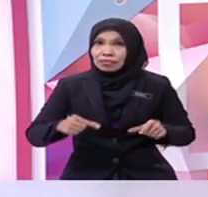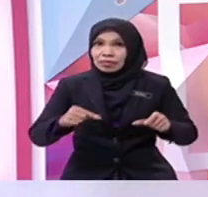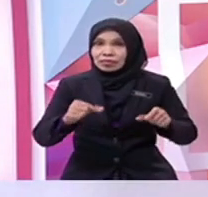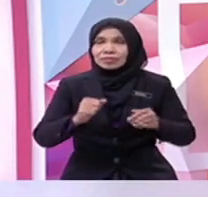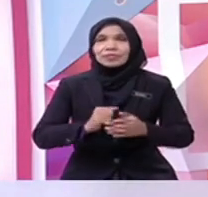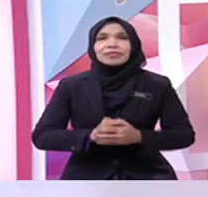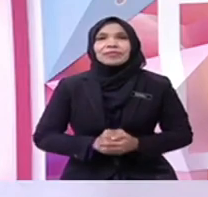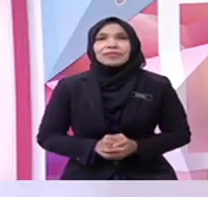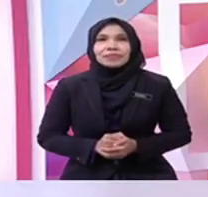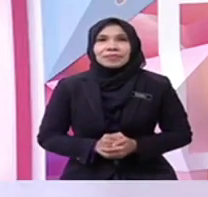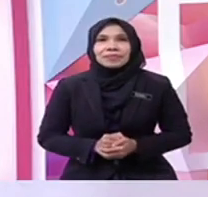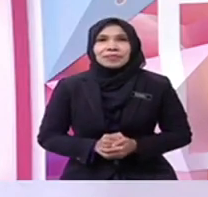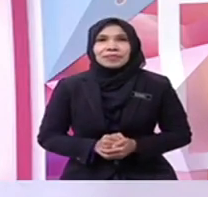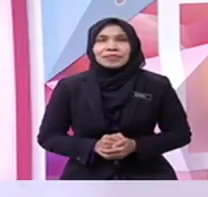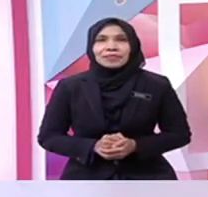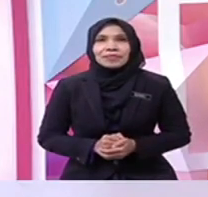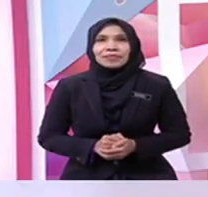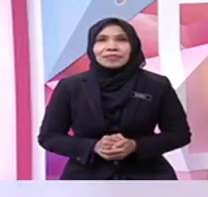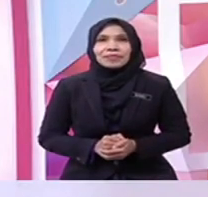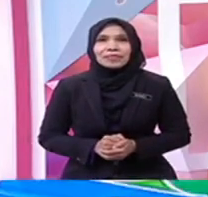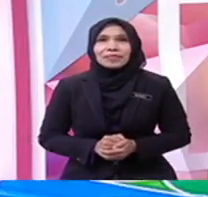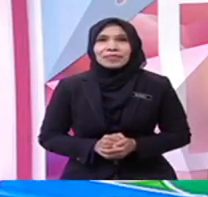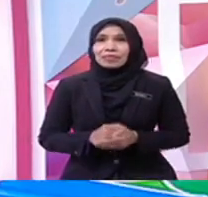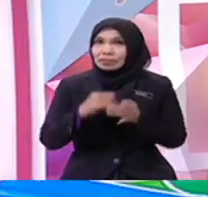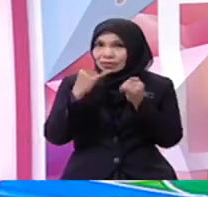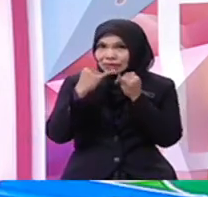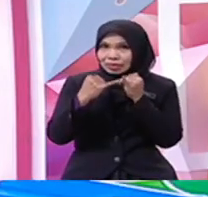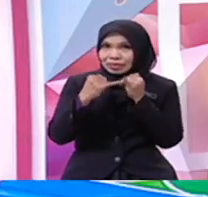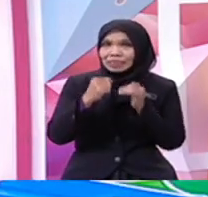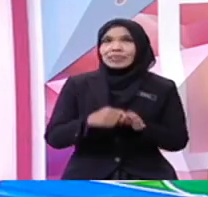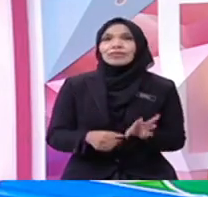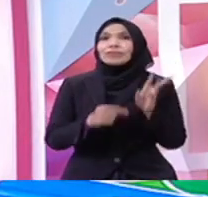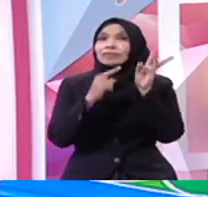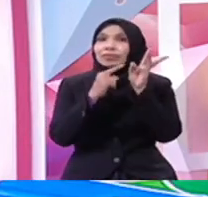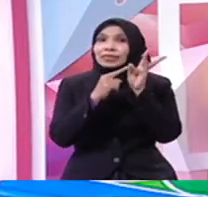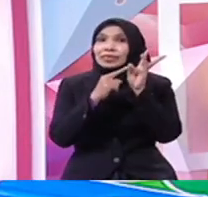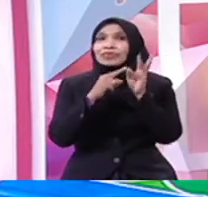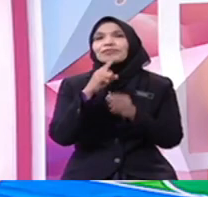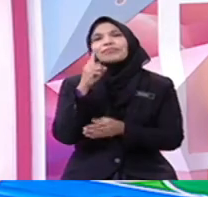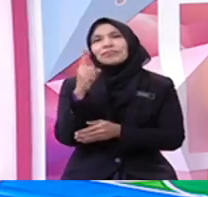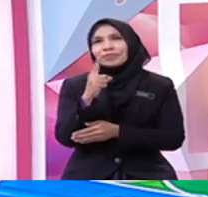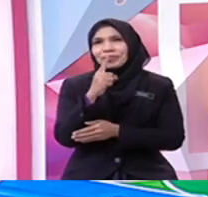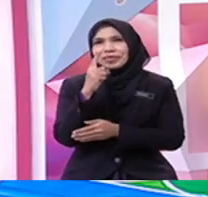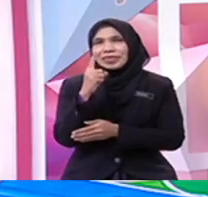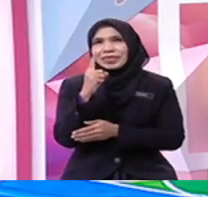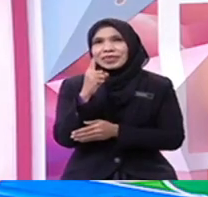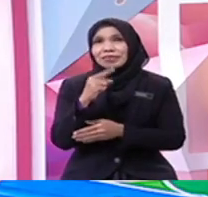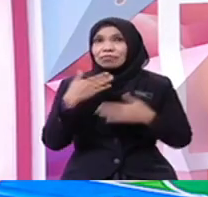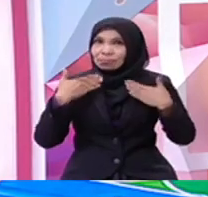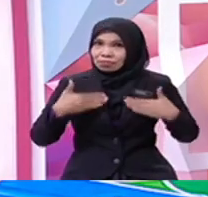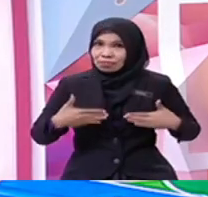yang ini pun sama mesinnya oke iya dan akhir sekali Pusing ini Oke sampai